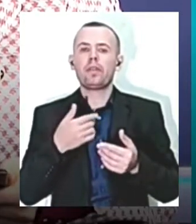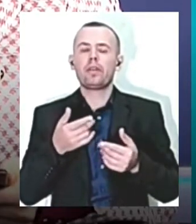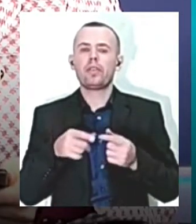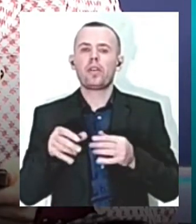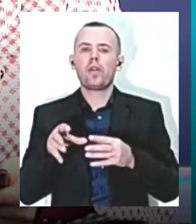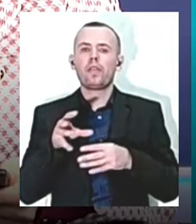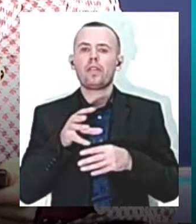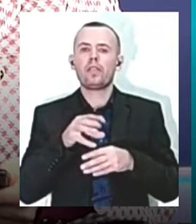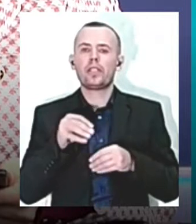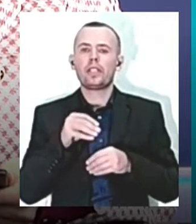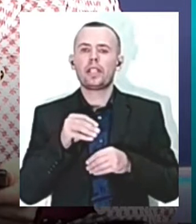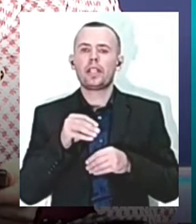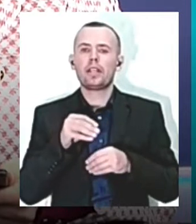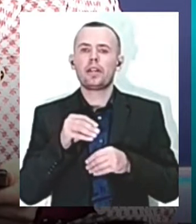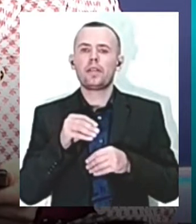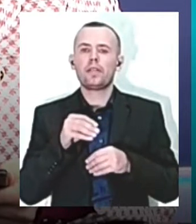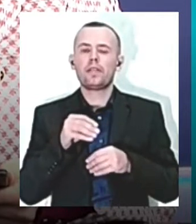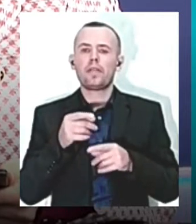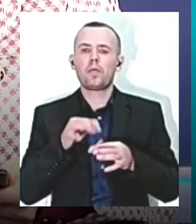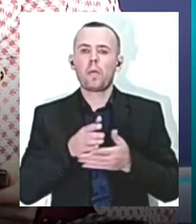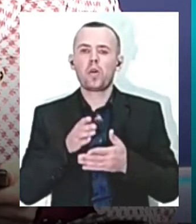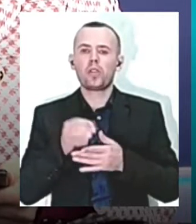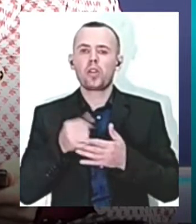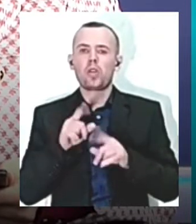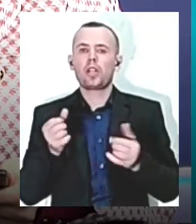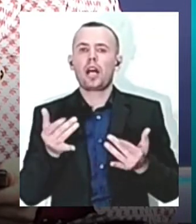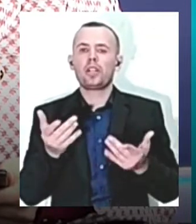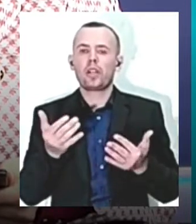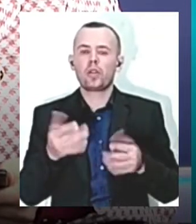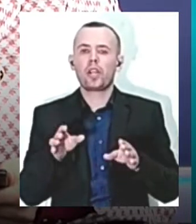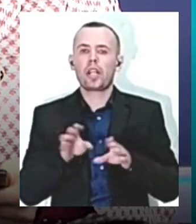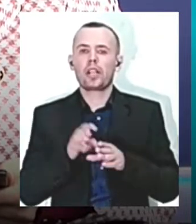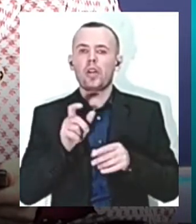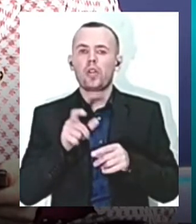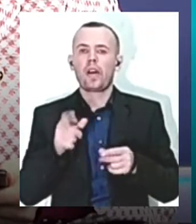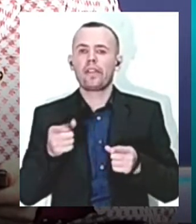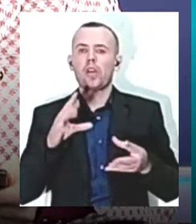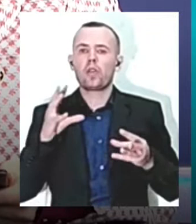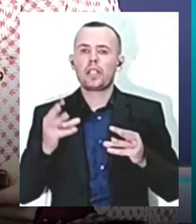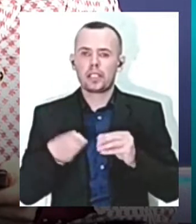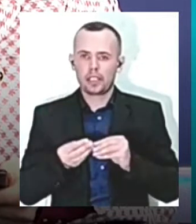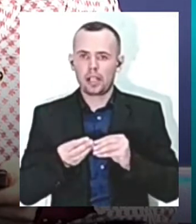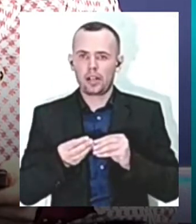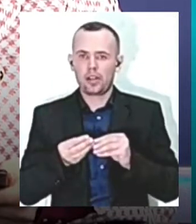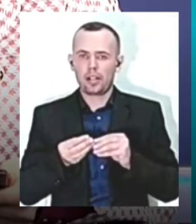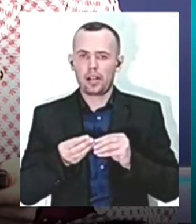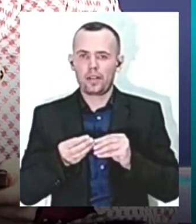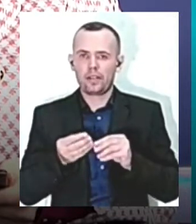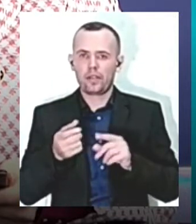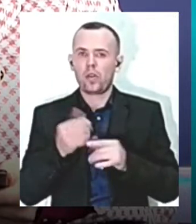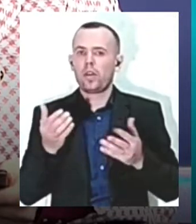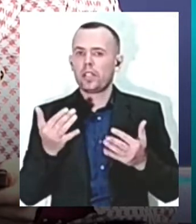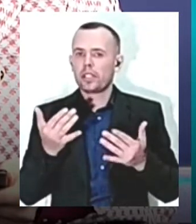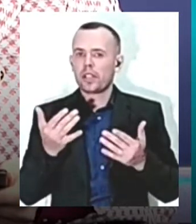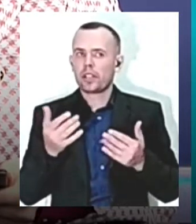в пропорції до того, скільки таких людей є в загальному населенні. Стільки молоді, скільки в загальному населенні,